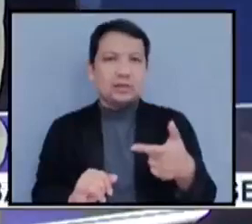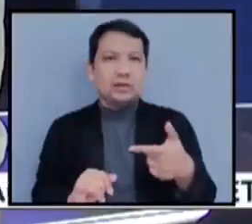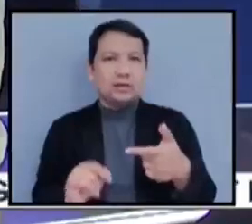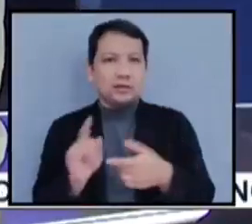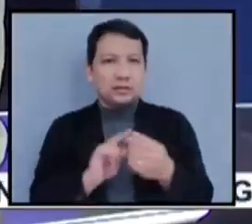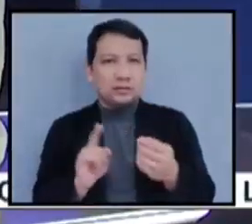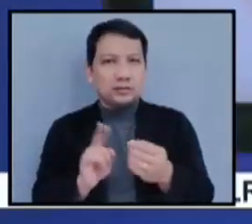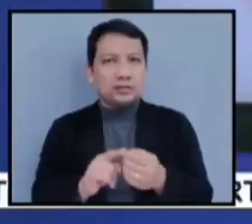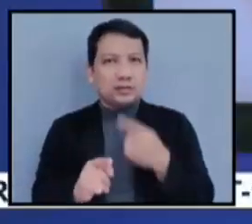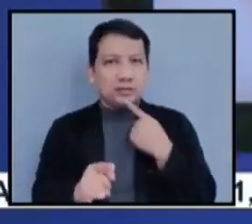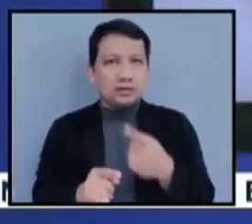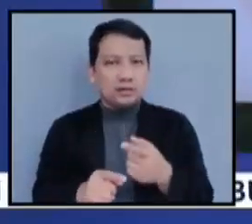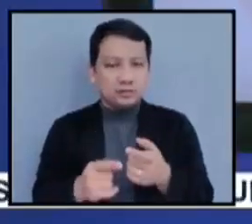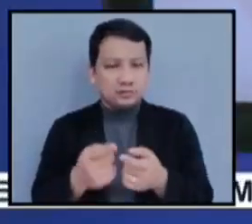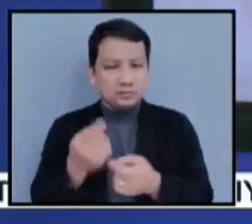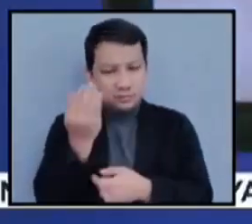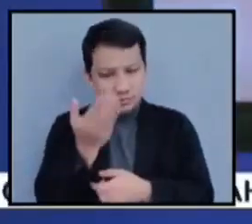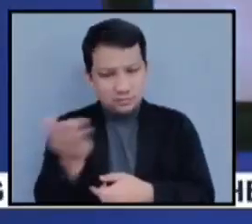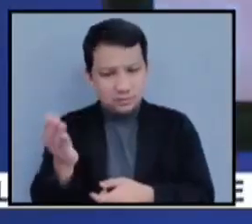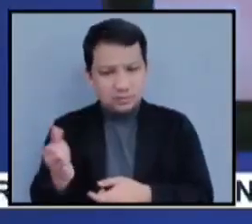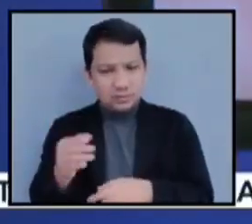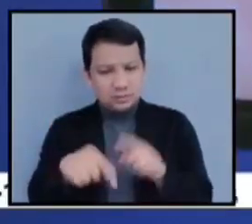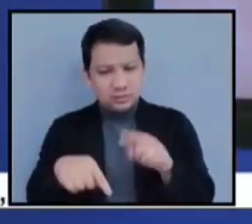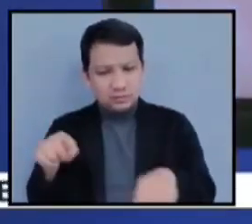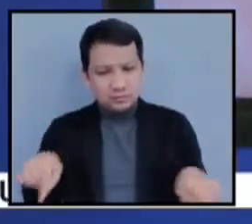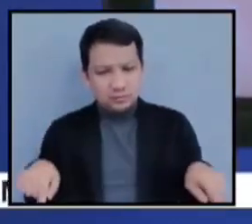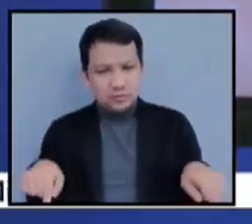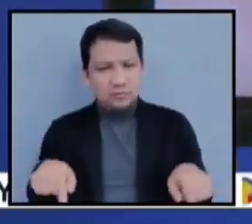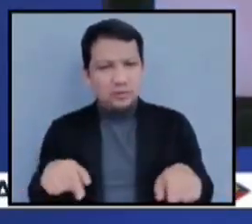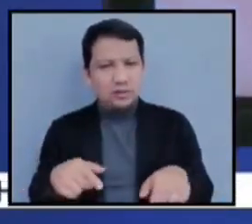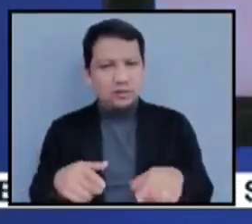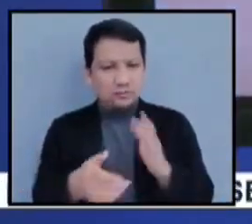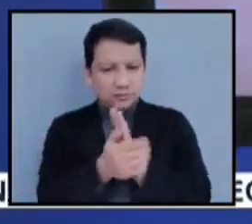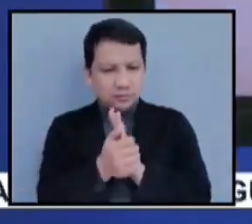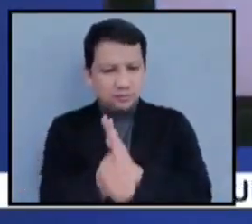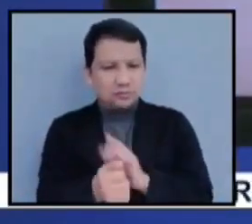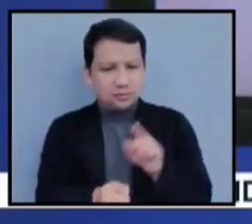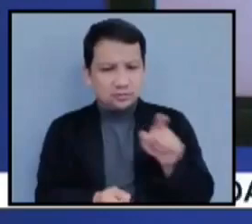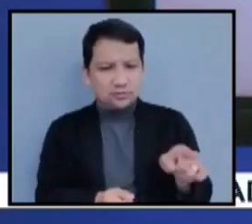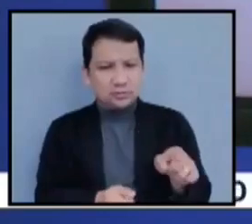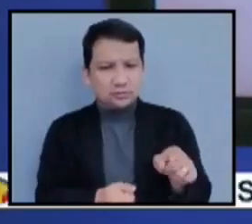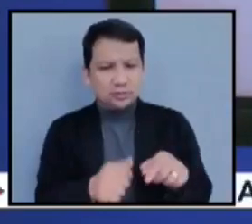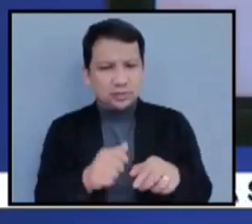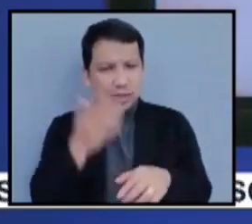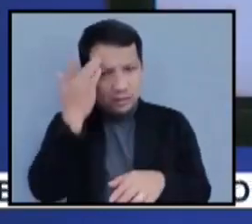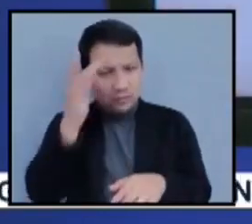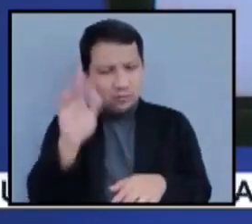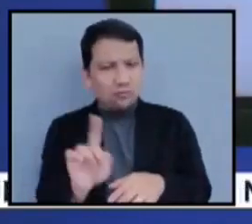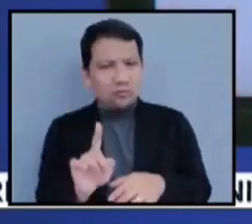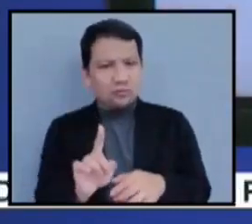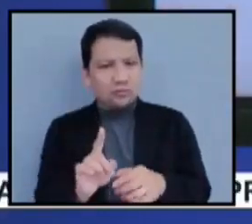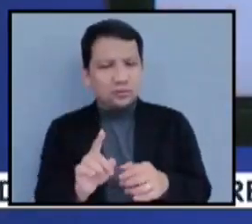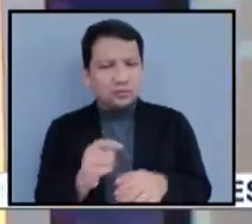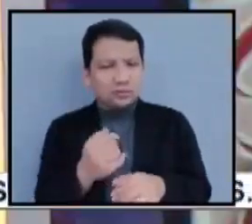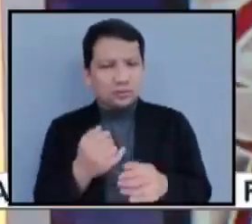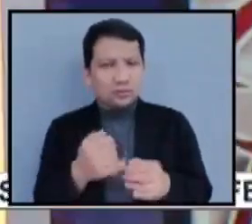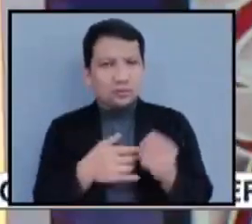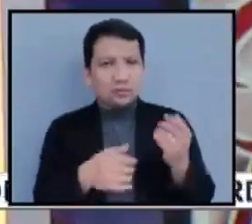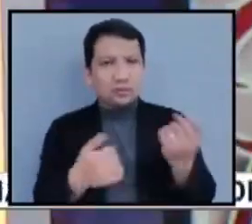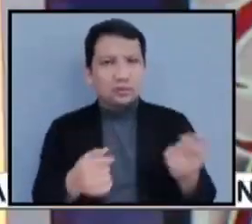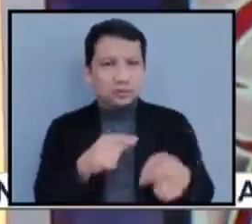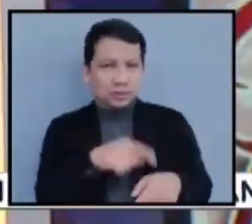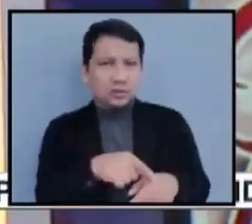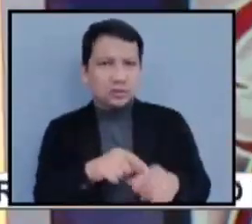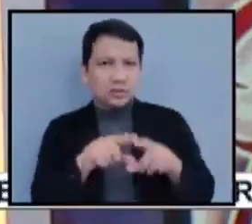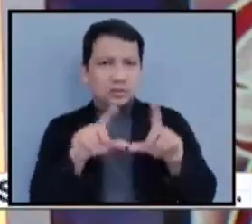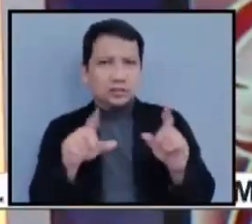namin kanina na multi-instrumentalist. Nabanggit ni Fee, okay. Ano-ano mga instruments ang kaya mong tugtugin? Nakikita ko may hawak ka ngayon. Ano ba yan? Ngayon lang ako